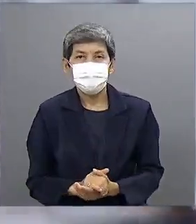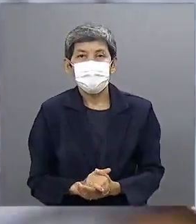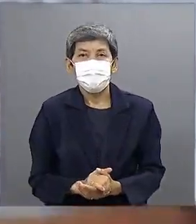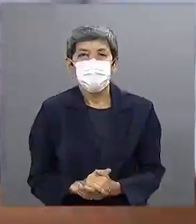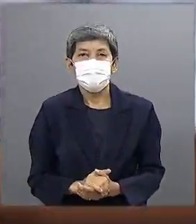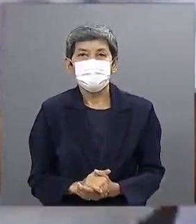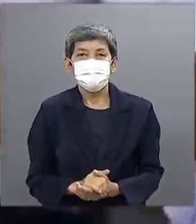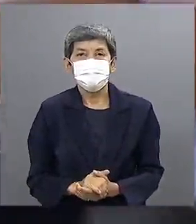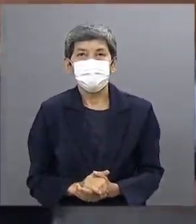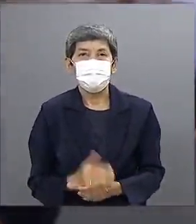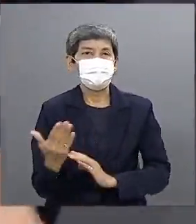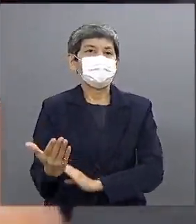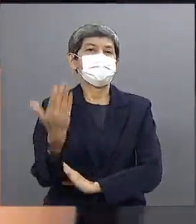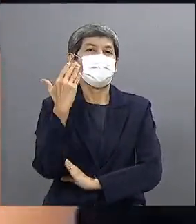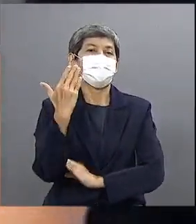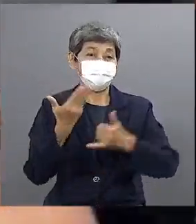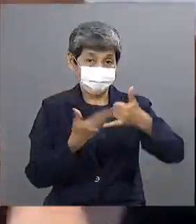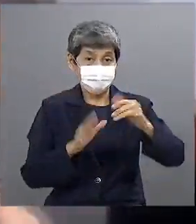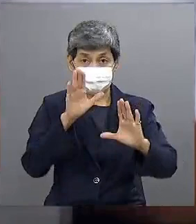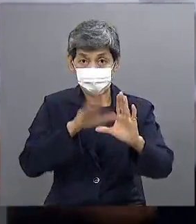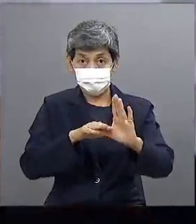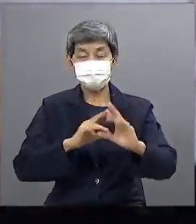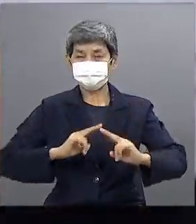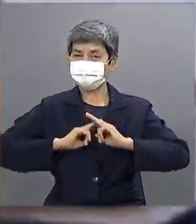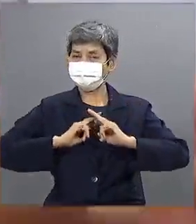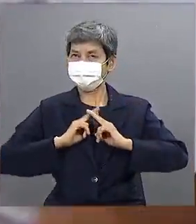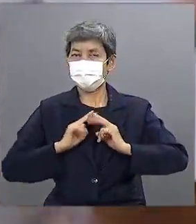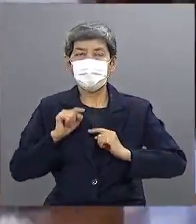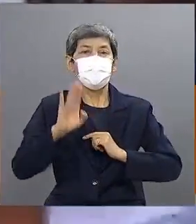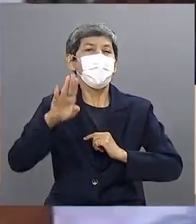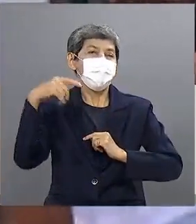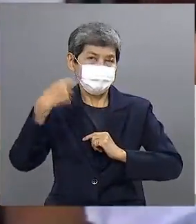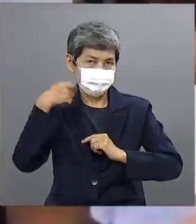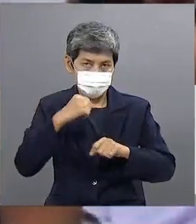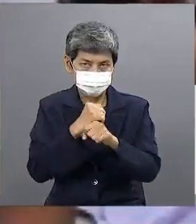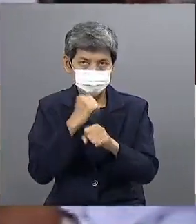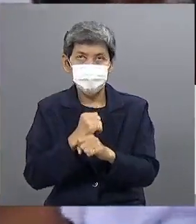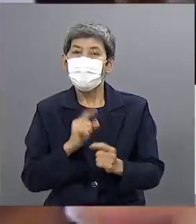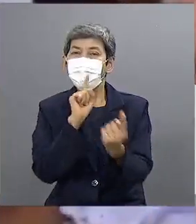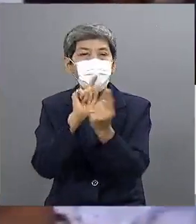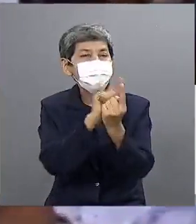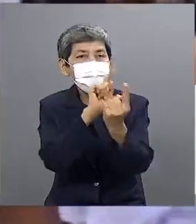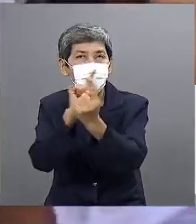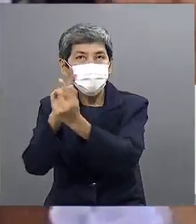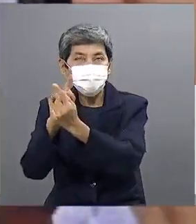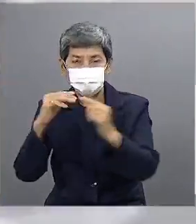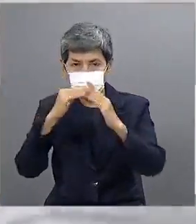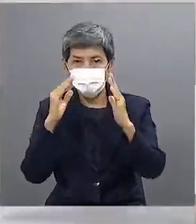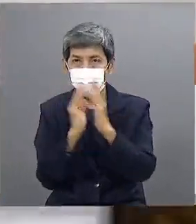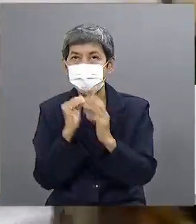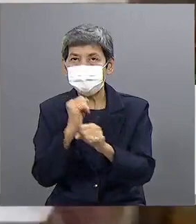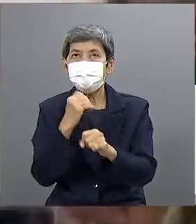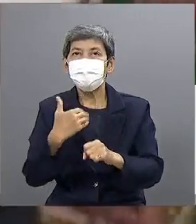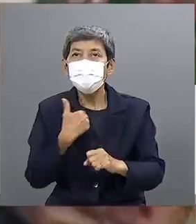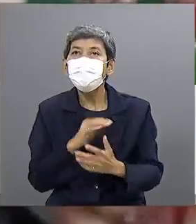เช้านี้คุณชัชชาติสิทธิพันธ์ผู้สมัครอิสระไปที่เขตบางพลัดค่ะไปแนะนำตัวกับชาวบ้านย่านวัดรวกบางบำรุโดยการใ